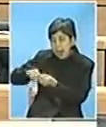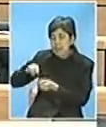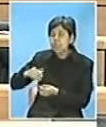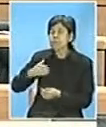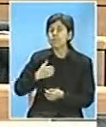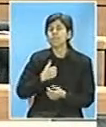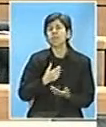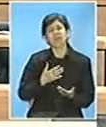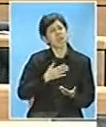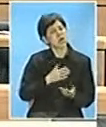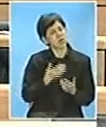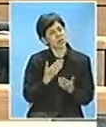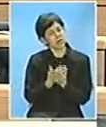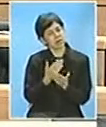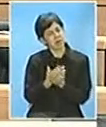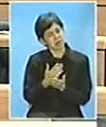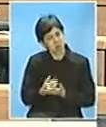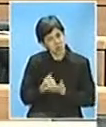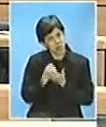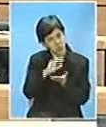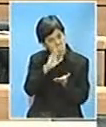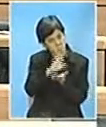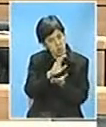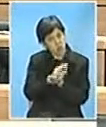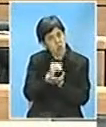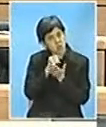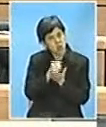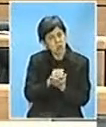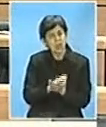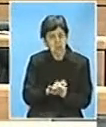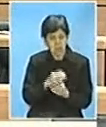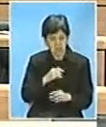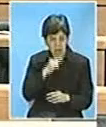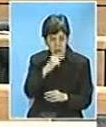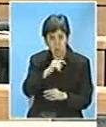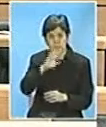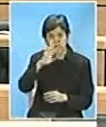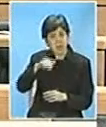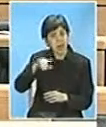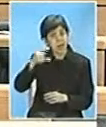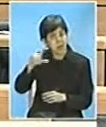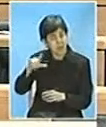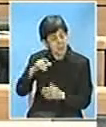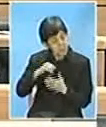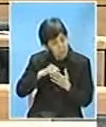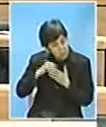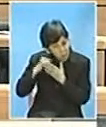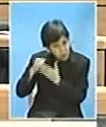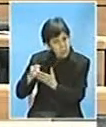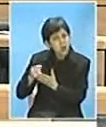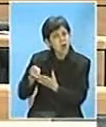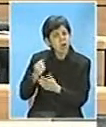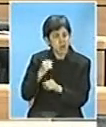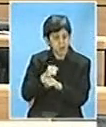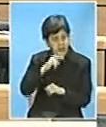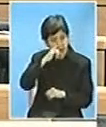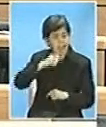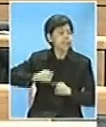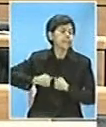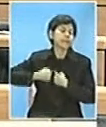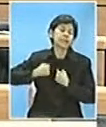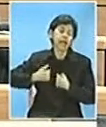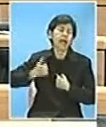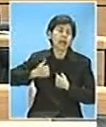ราเองจะเอาเงินอุดหนุนกองทุนน้ำมันนะครับซึ่งติดลบเดือน 4,000 ล้าน นะครับไปช่วยเหลือซึ่งเราว่าคนไทยใจดี